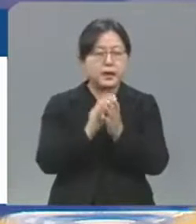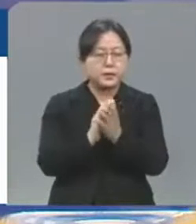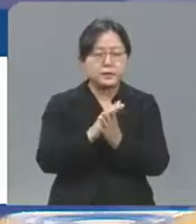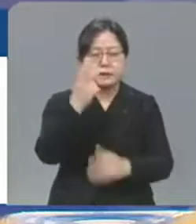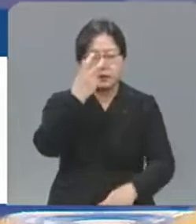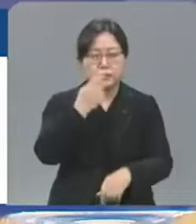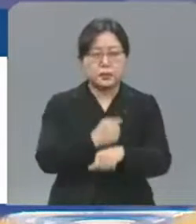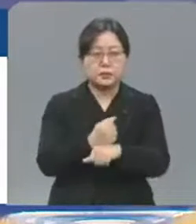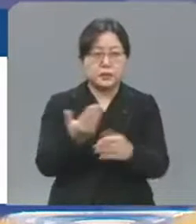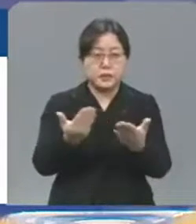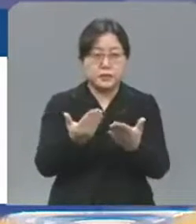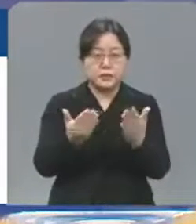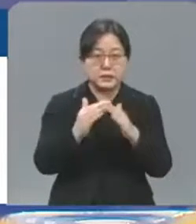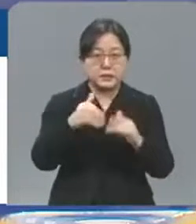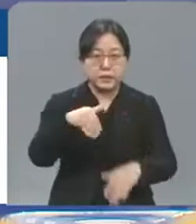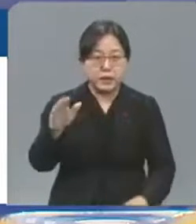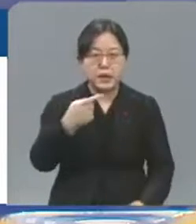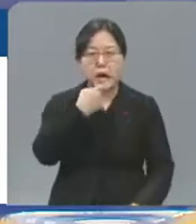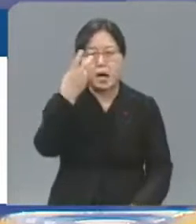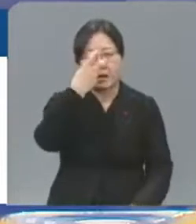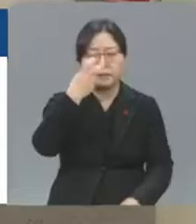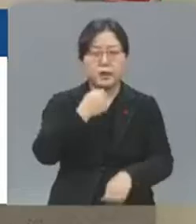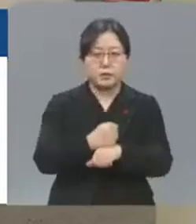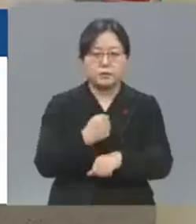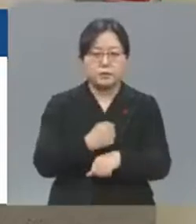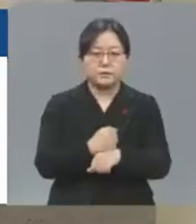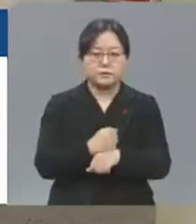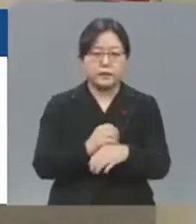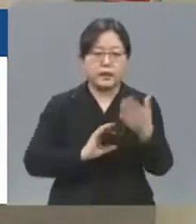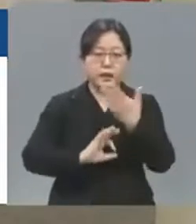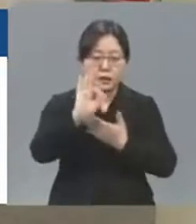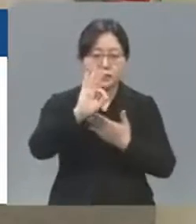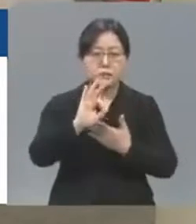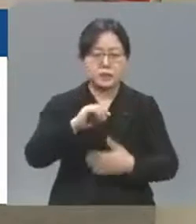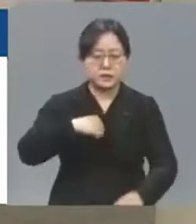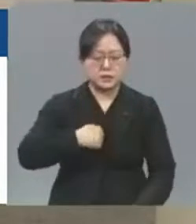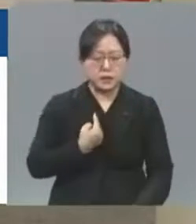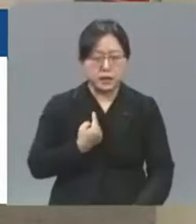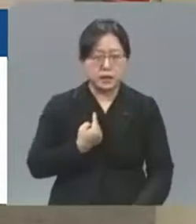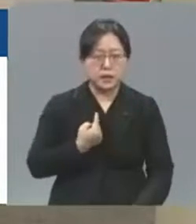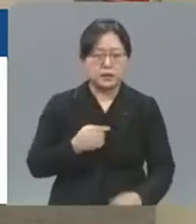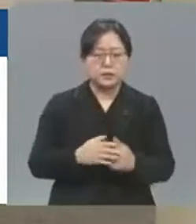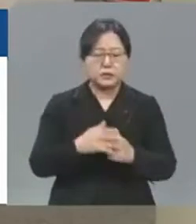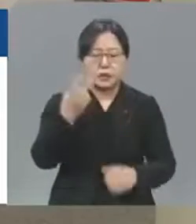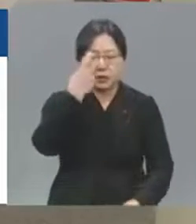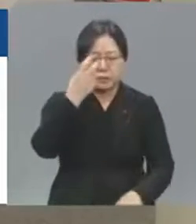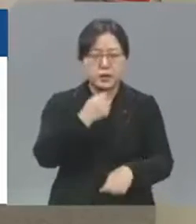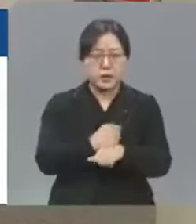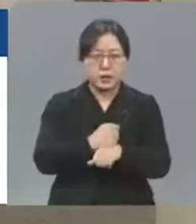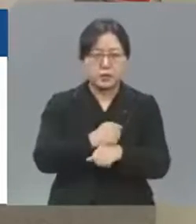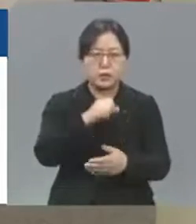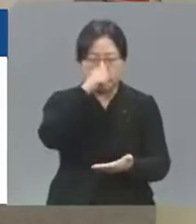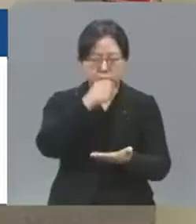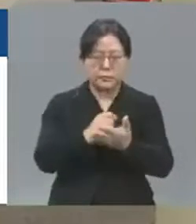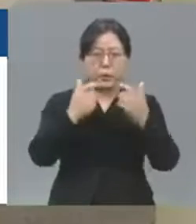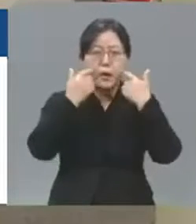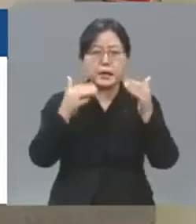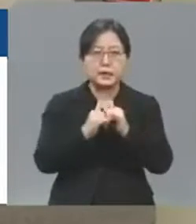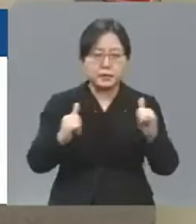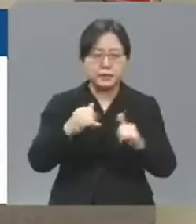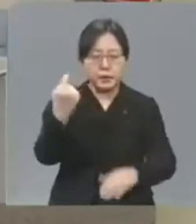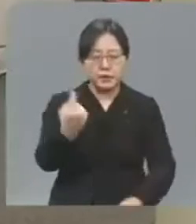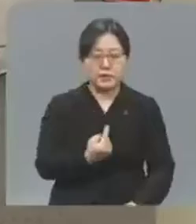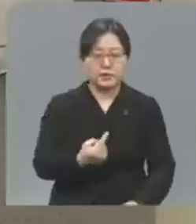퇴근할때 pcr 검사 하고 들어가고요 와 팀의 다 바틱 트로 음성 확인 한 사람에 한해서 출근이